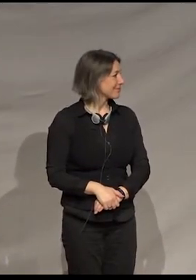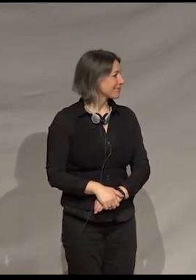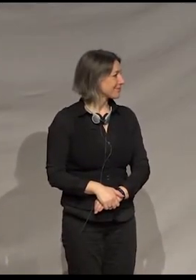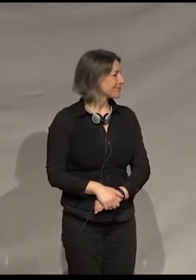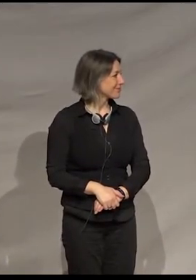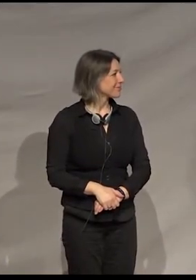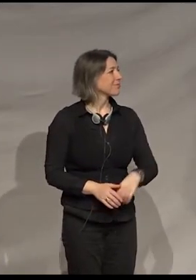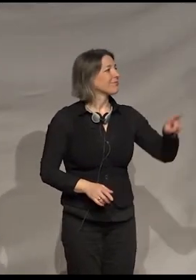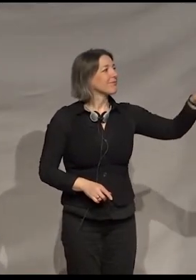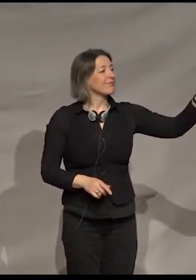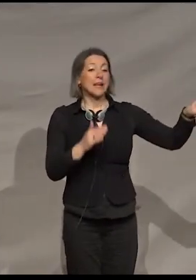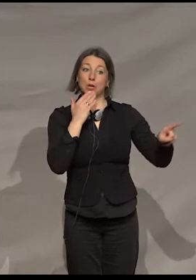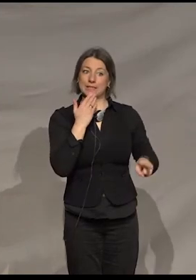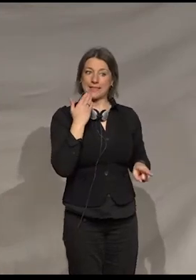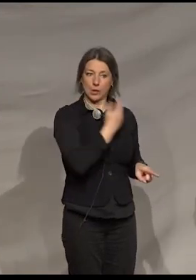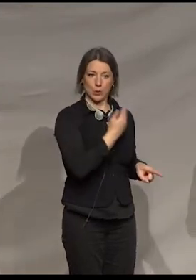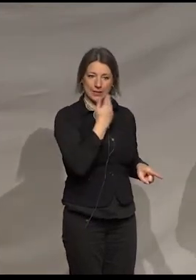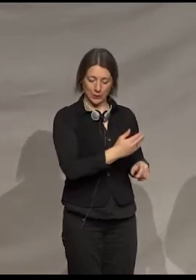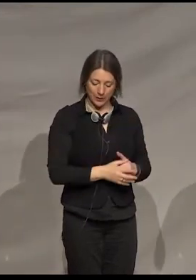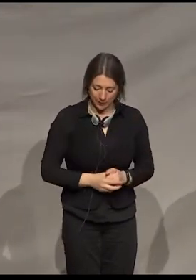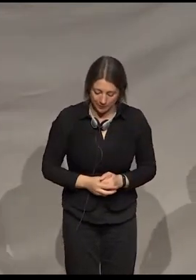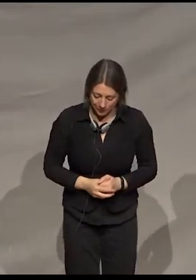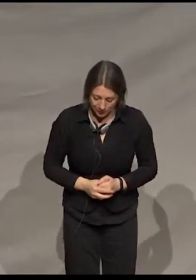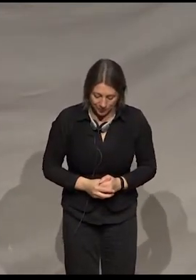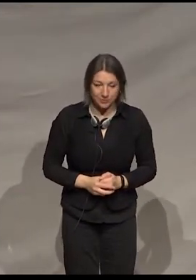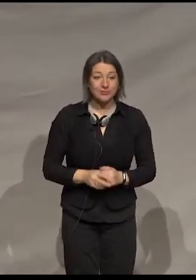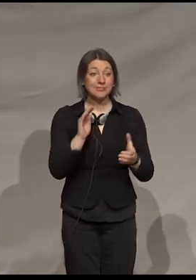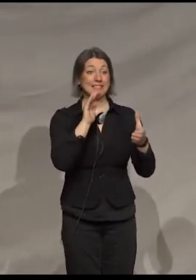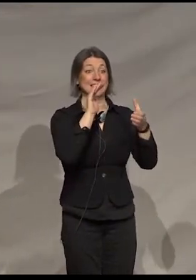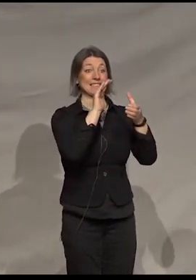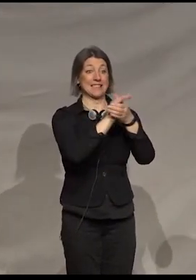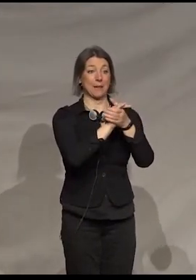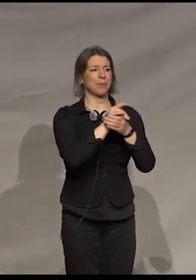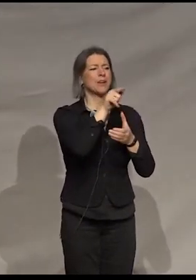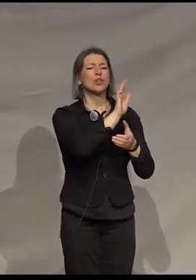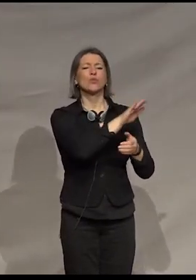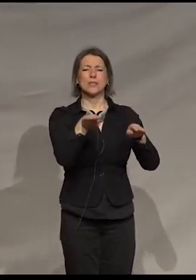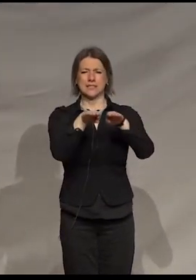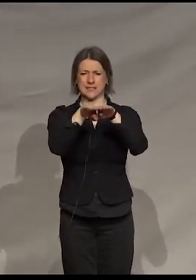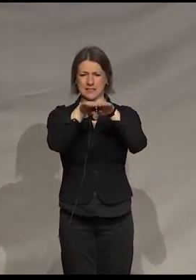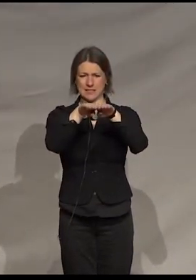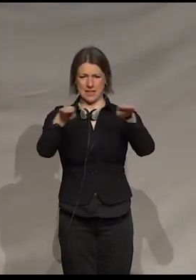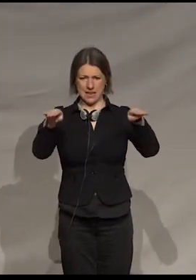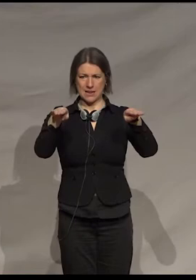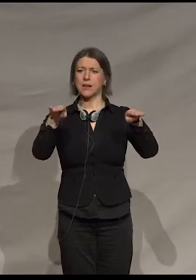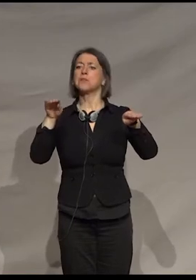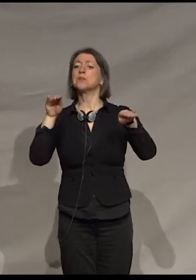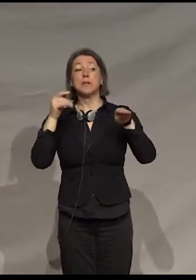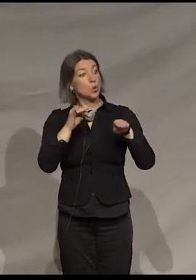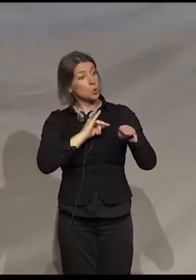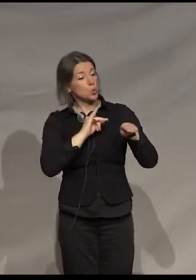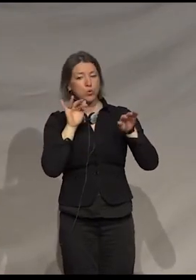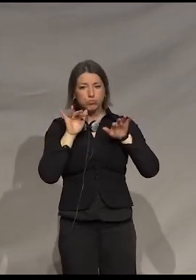Pane Uliční, mnohokrát děkuji. Mohu slíbit, že se u stánku kdokoliv, kdo se u vás zastaví, může probrat do detailu tuhle